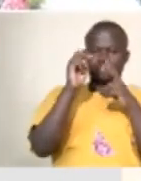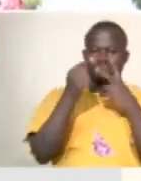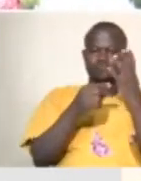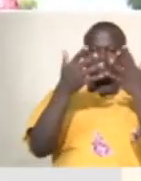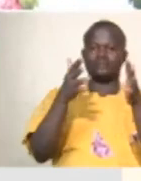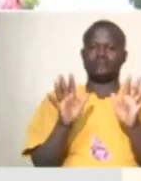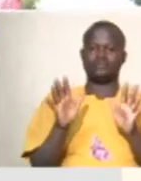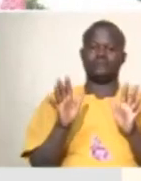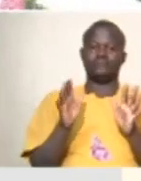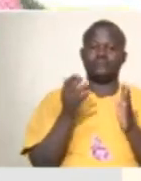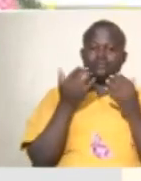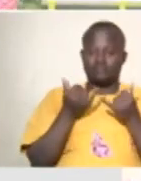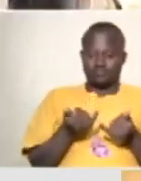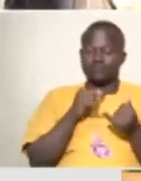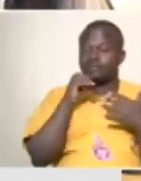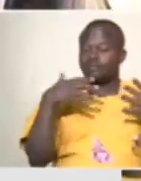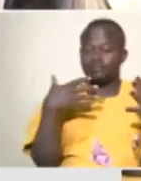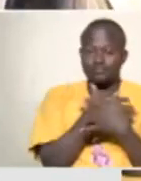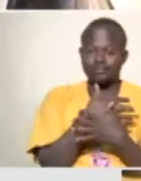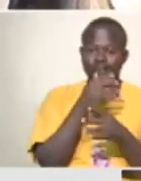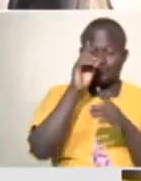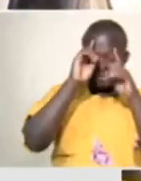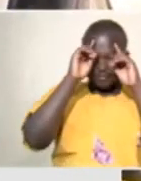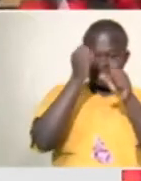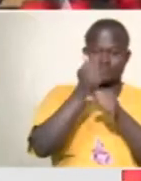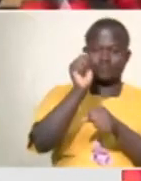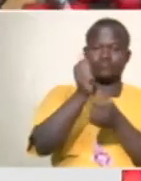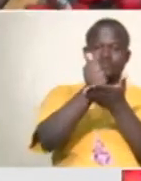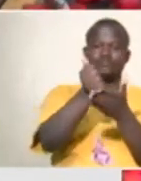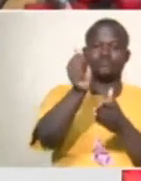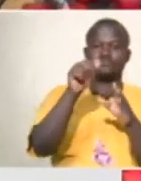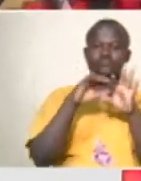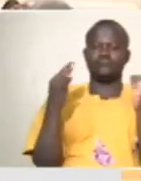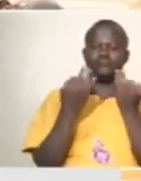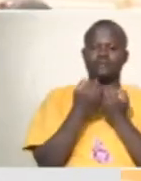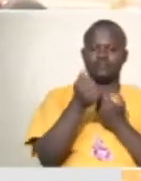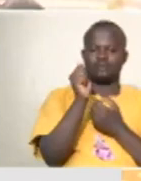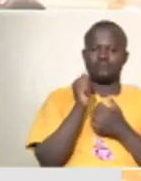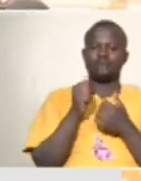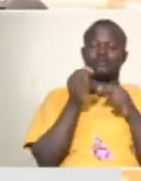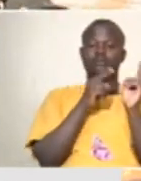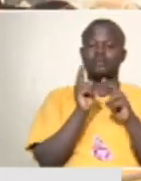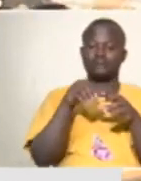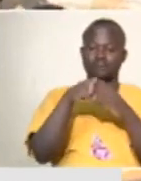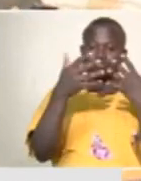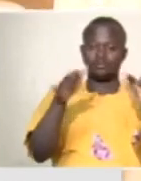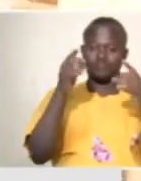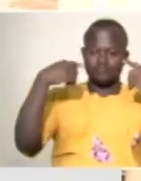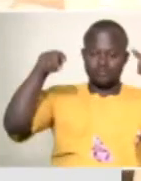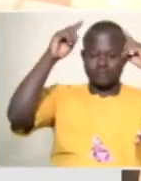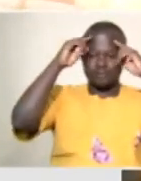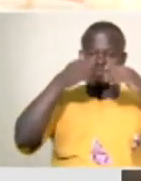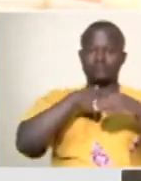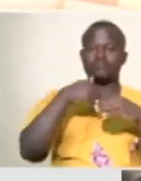fini. Kuba baratinyutse bakihangira imirimo bavuga ko kuri ubu batunze bona bo mu miryango yabo. Ngundi mu kurangiza kaminuza